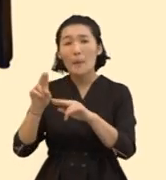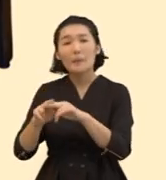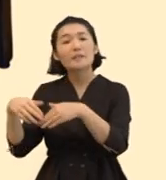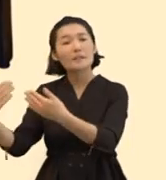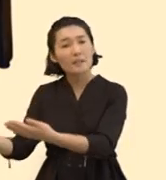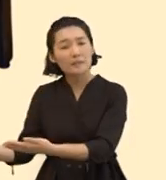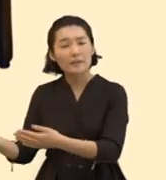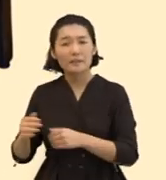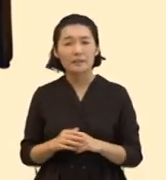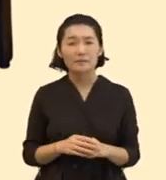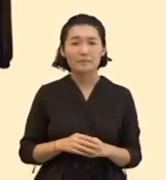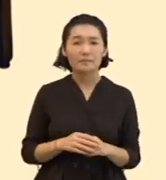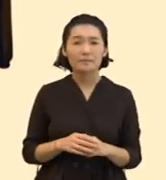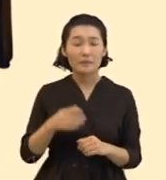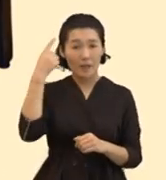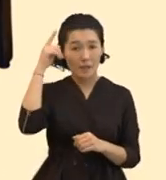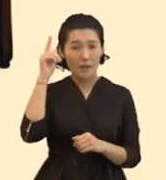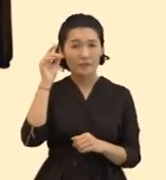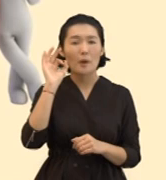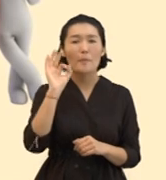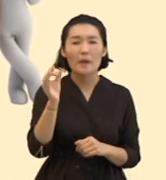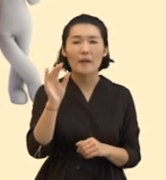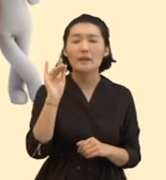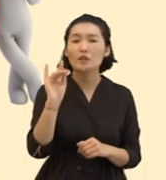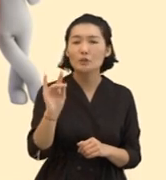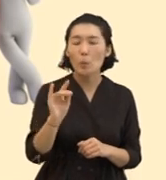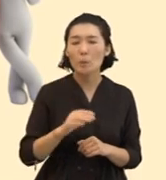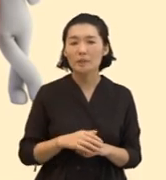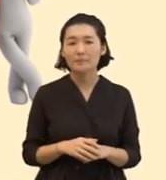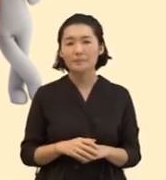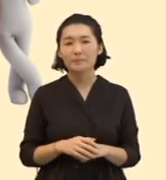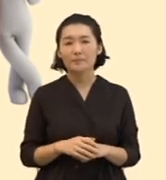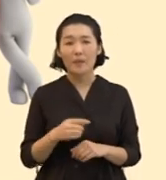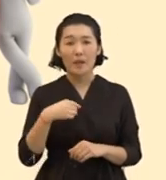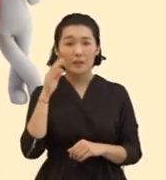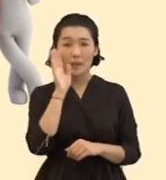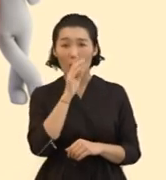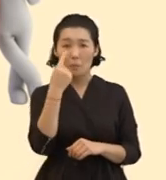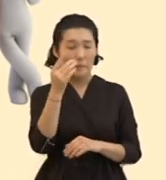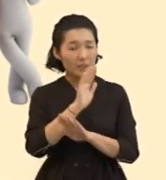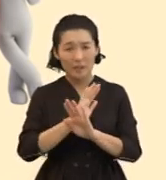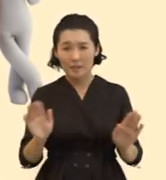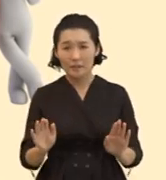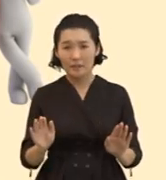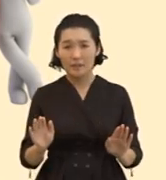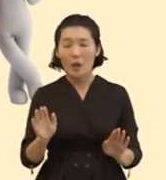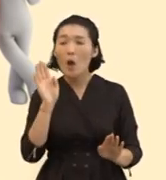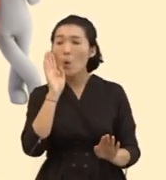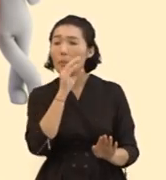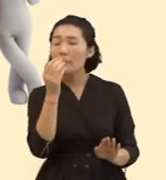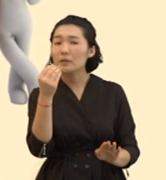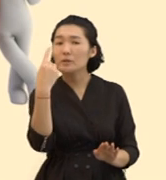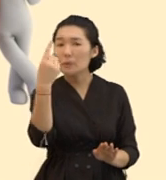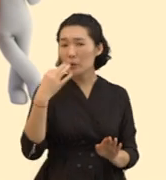конечно же это стул следующий ямам и ни один у нее еще есть